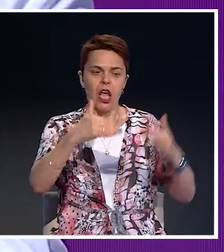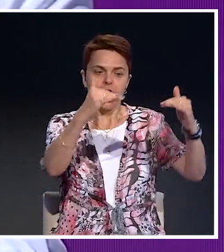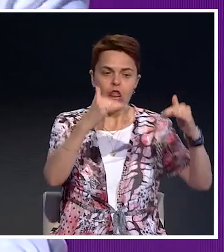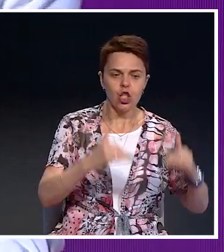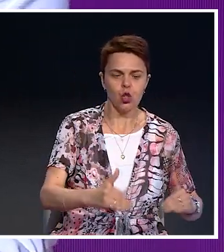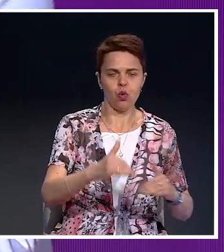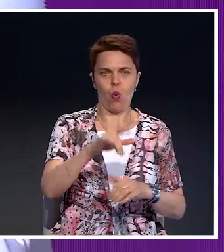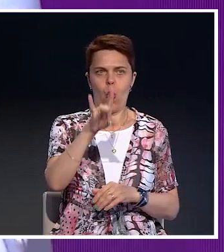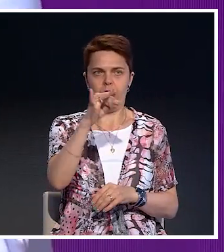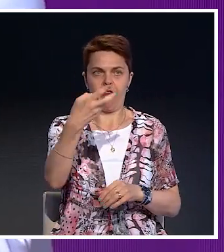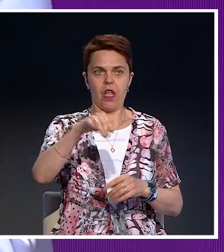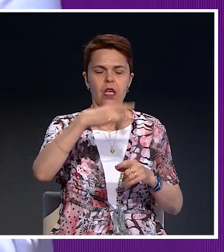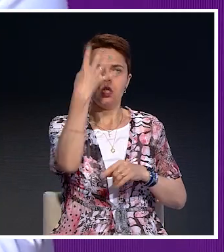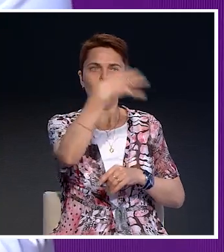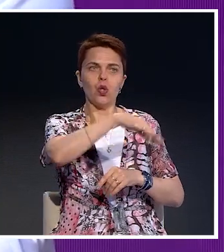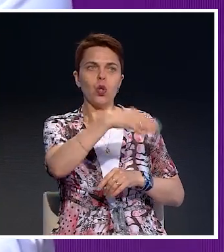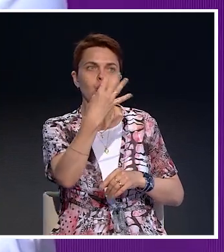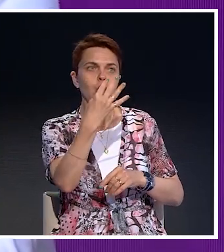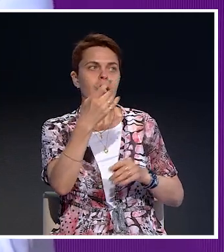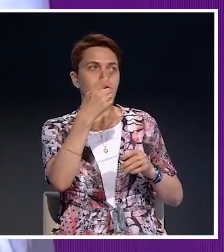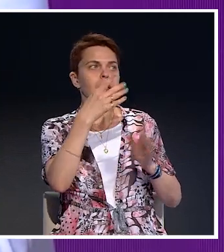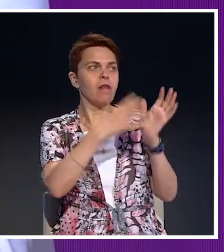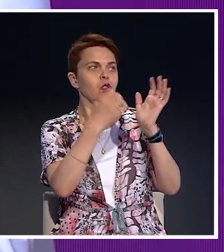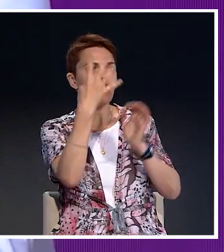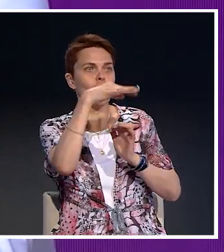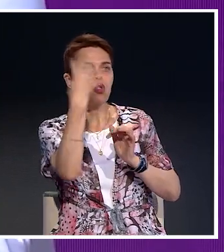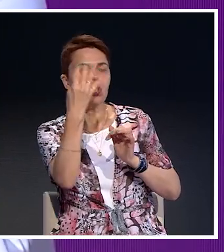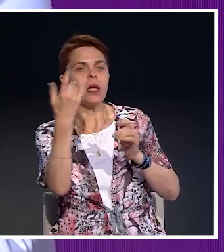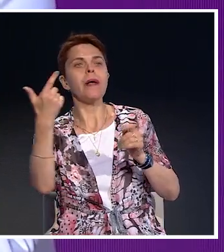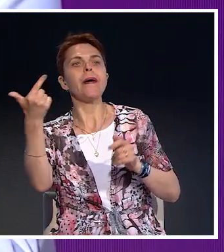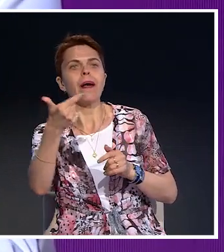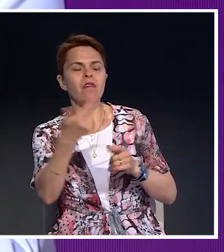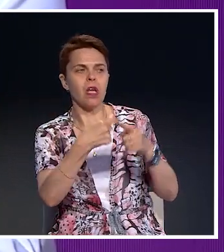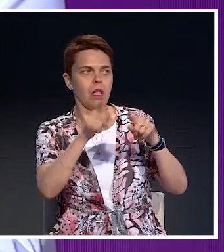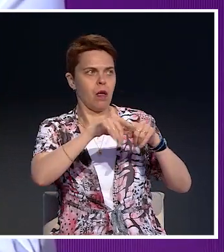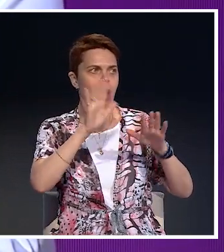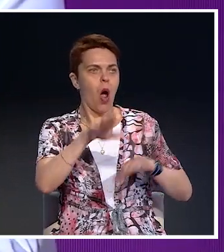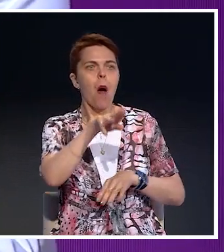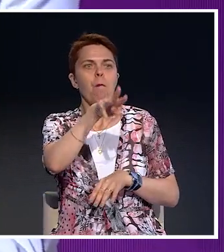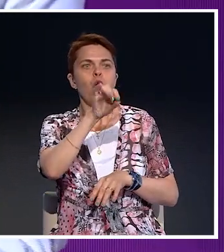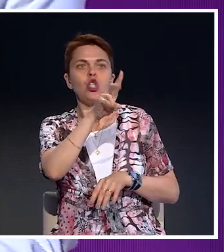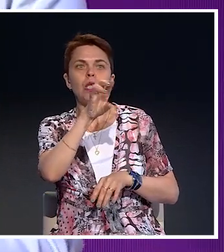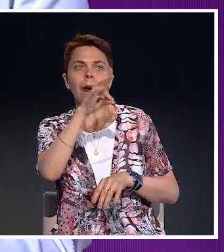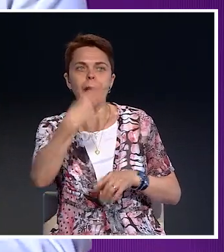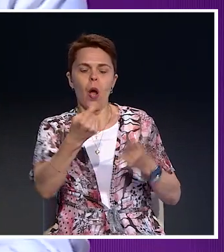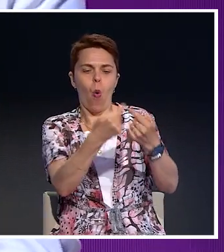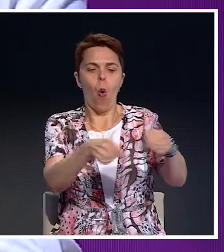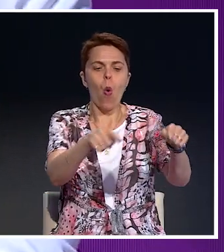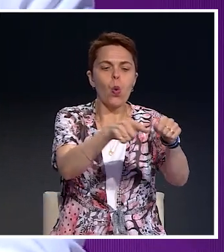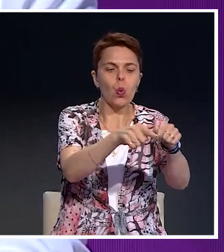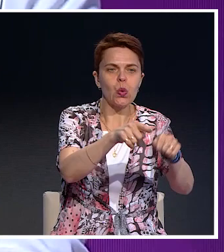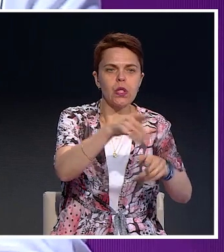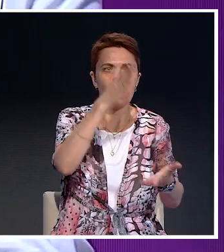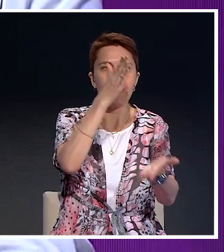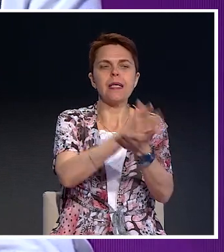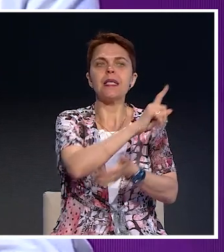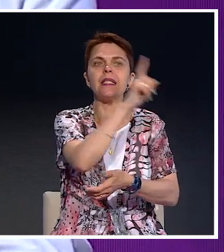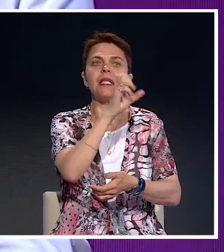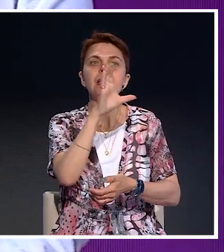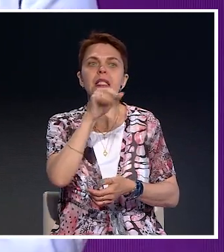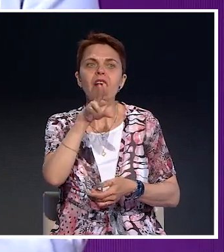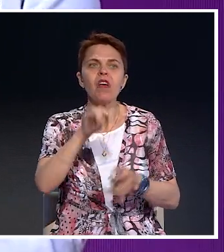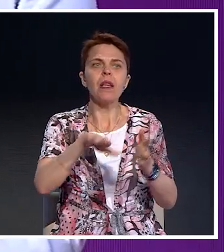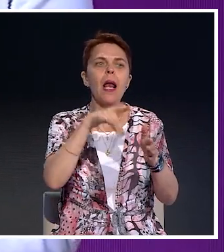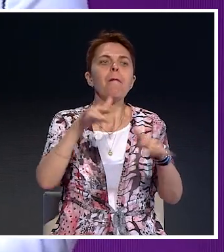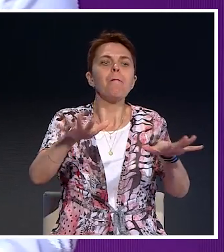нижчого рівня, то це 944 гривні за кожного кандидата, який висуває на мажоритарному окрузі, плюс є застави для